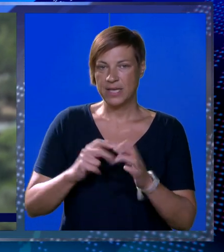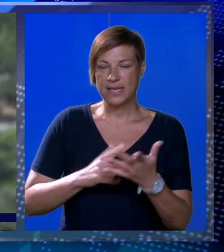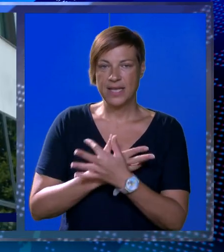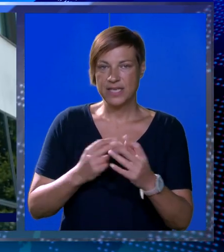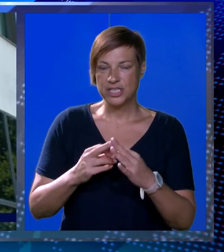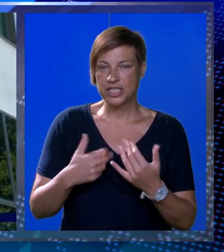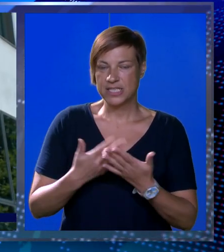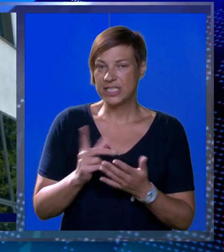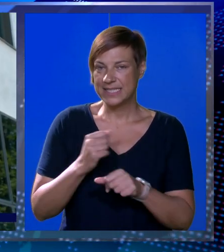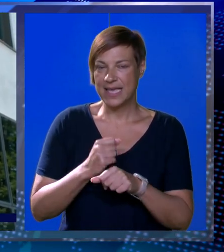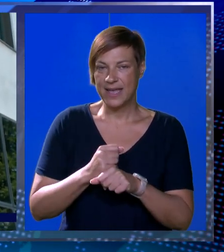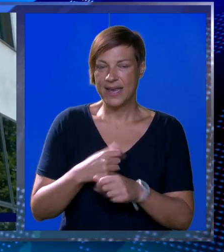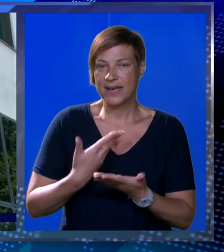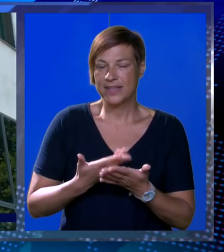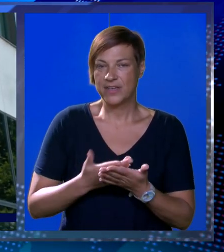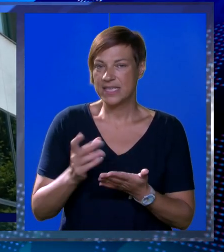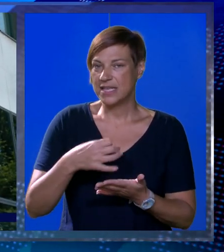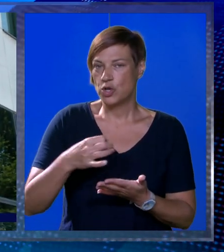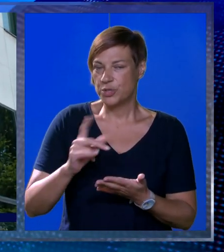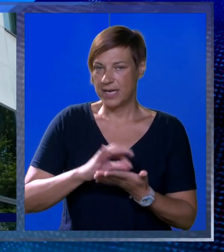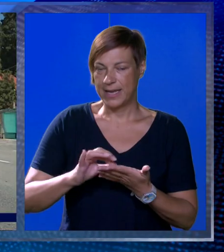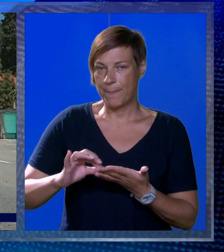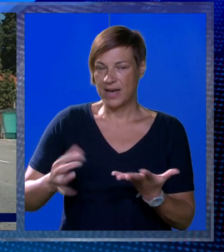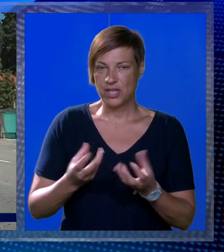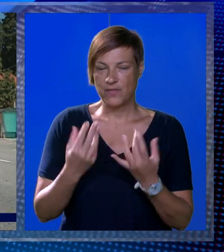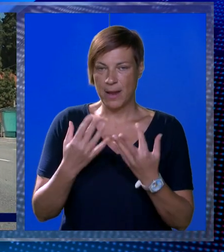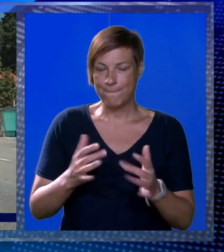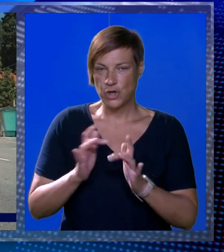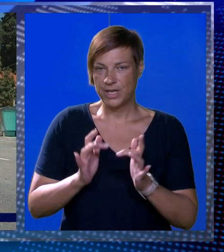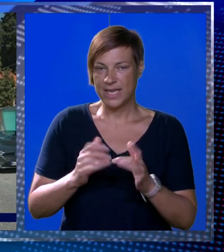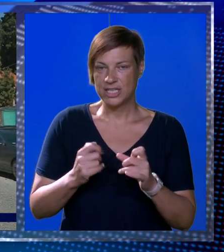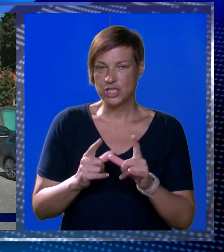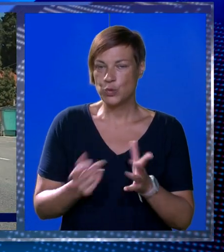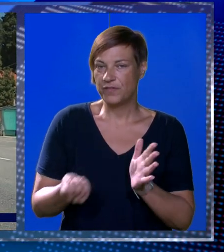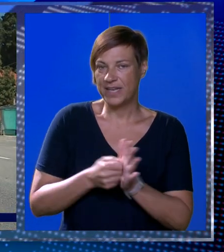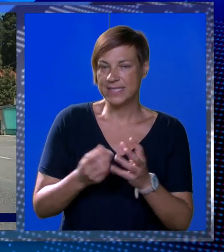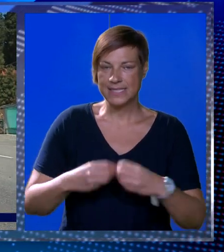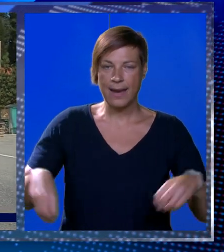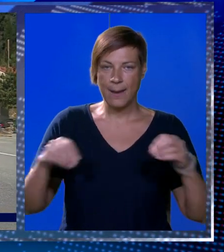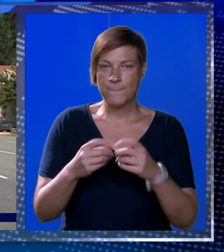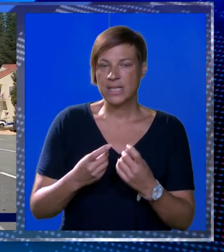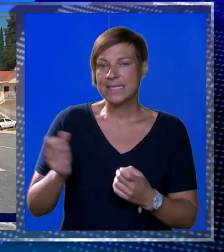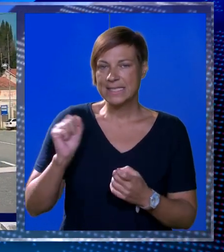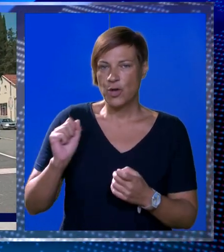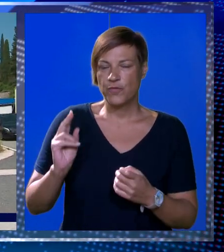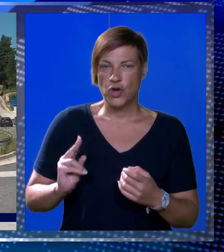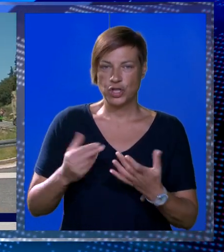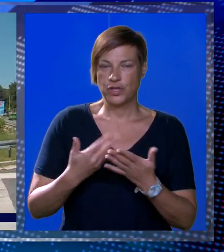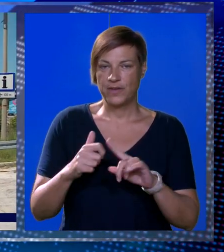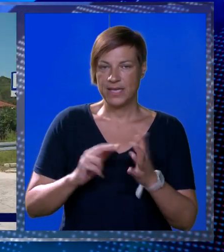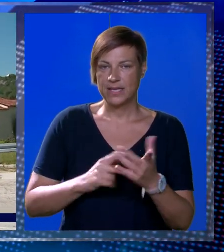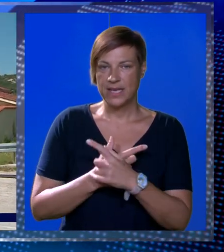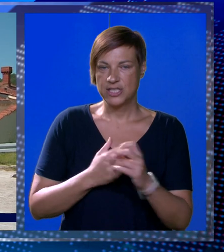Nikolu Knežića za navodi neradi tvrde kako se općina nije prijavila na dovoljan broj natječaja za sufinansiranje projekata iz EU fondova.